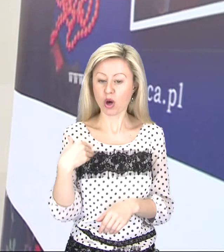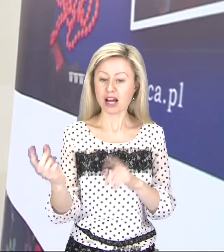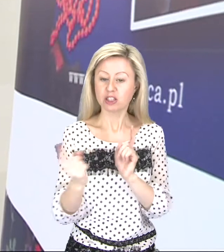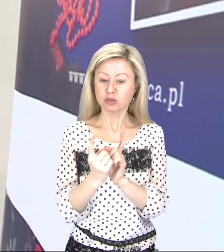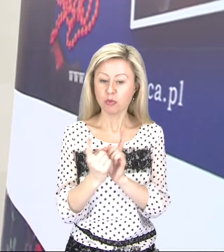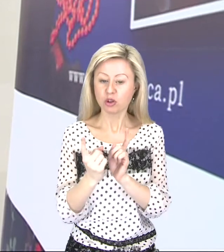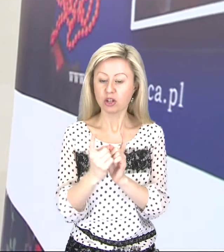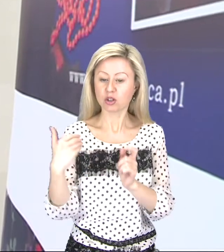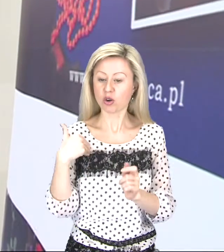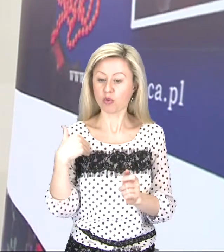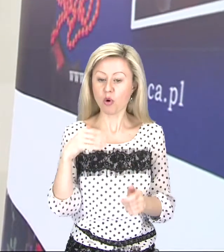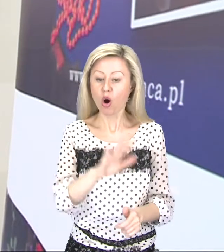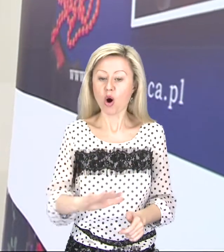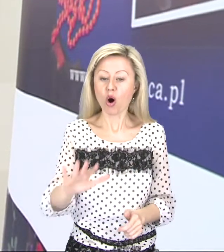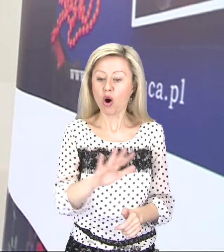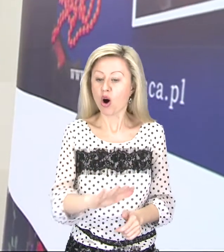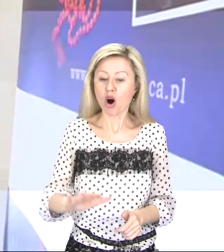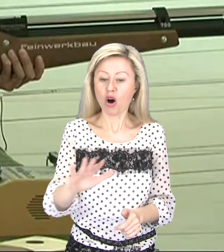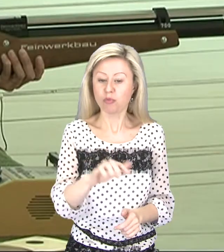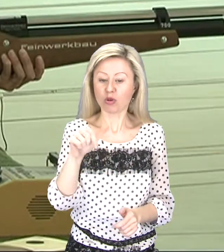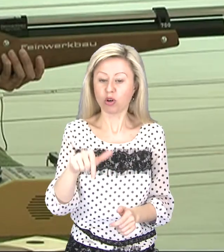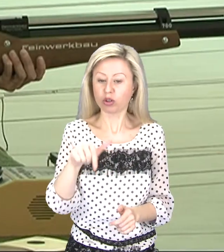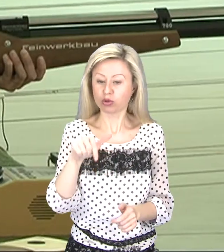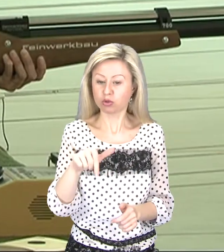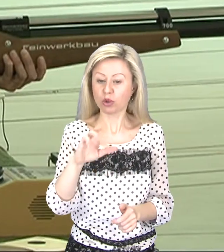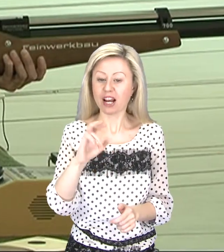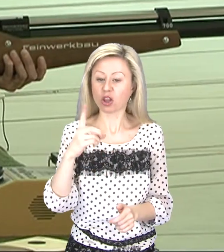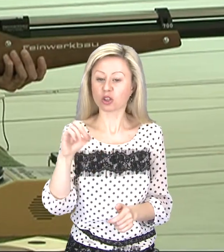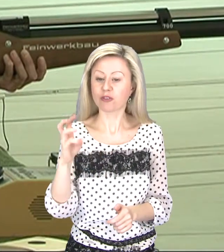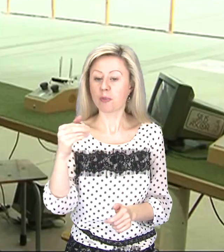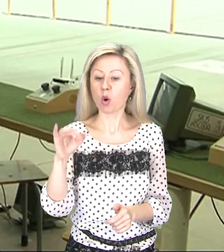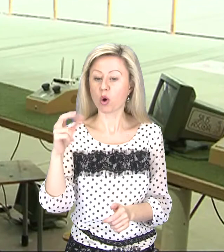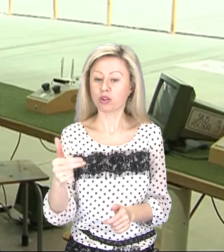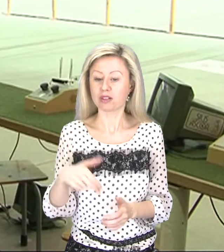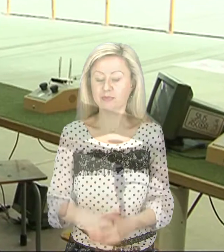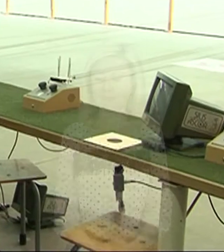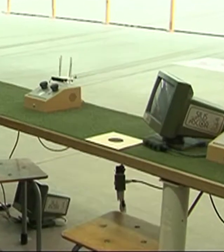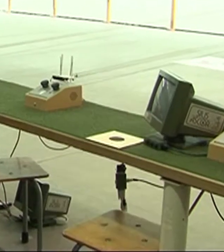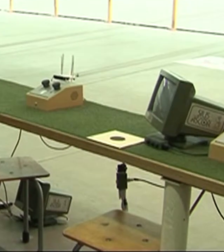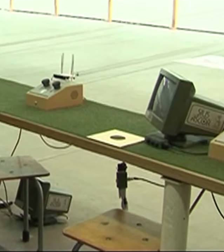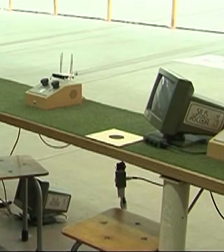spotkaniem objął wicemarszałek województwa dolnośląskiego Radosław Mołoń.